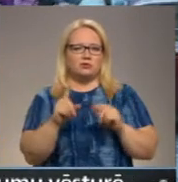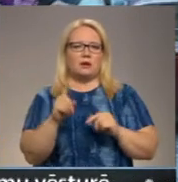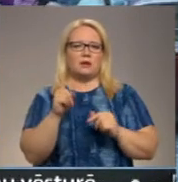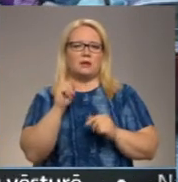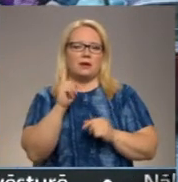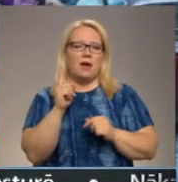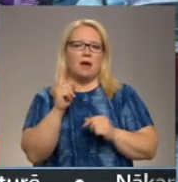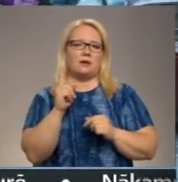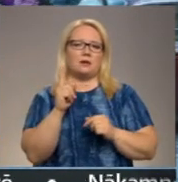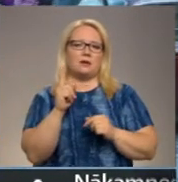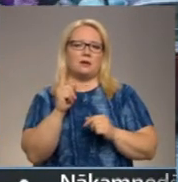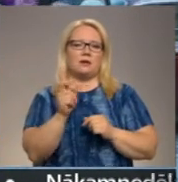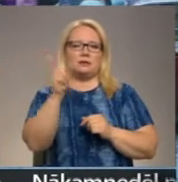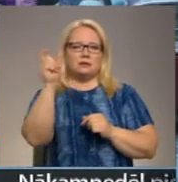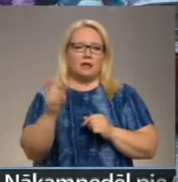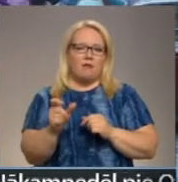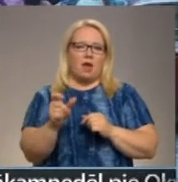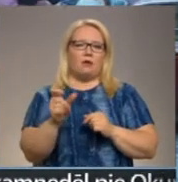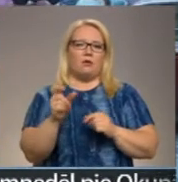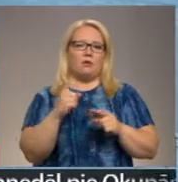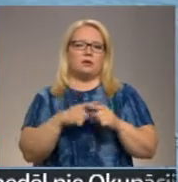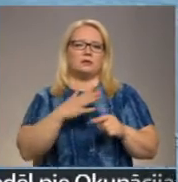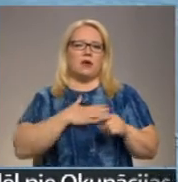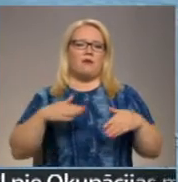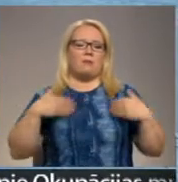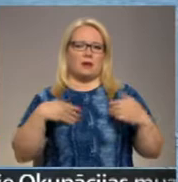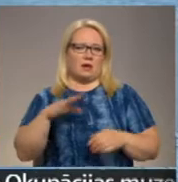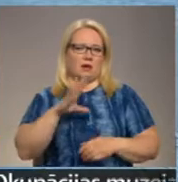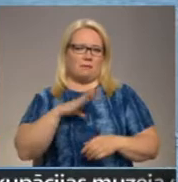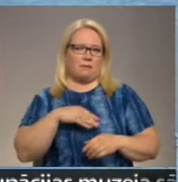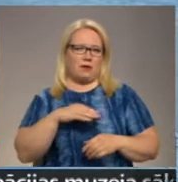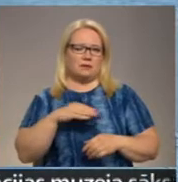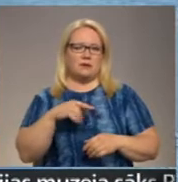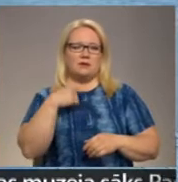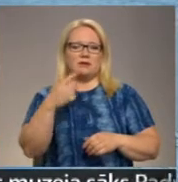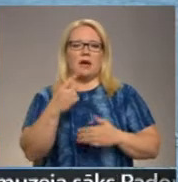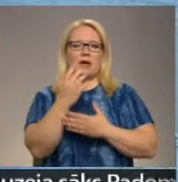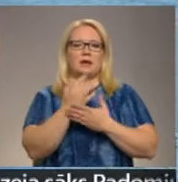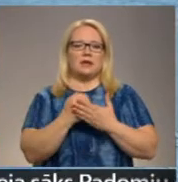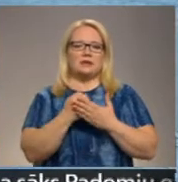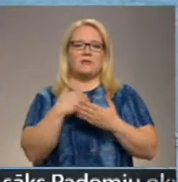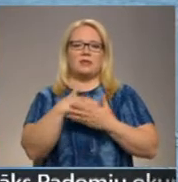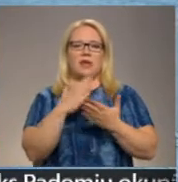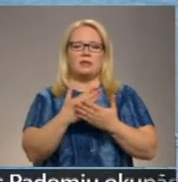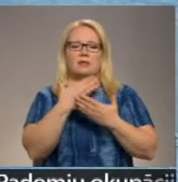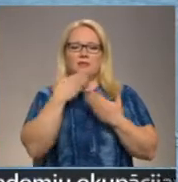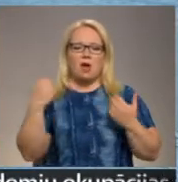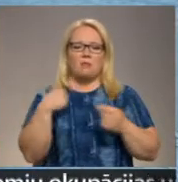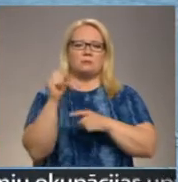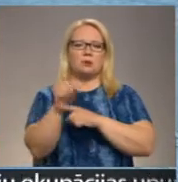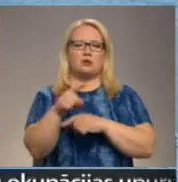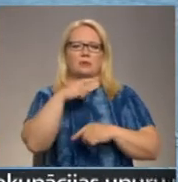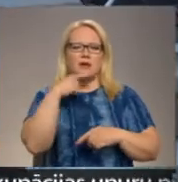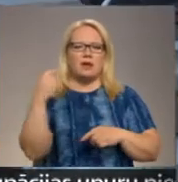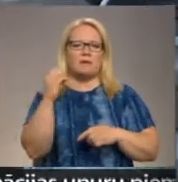tikai cilvēku i sava prīkapietas. Rezervas daļas vispār tagad nav. Mēs sūtam no Krievijas, no